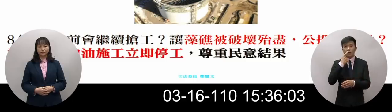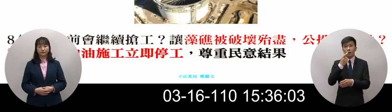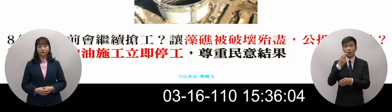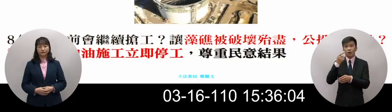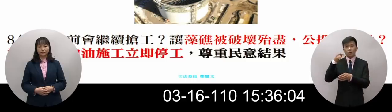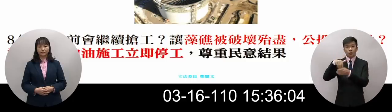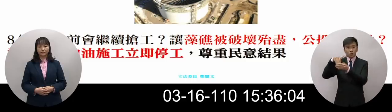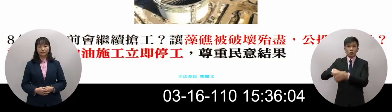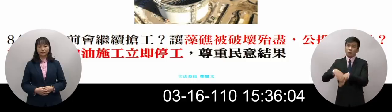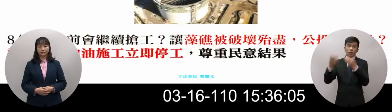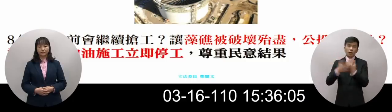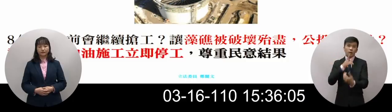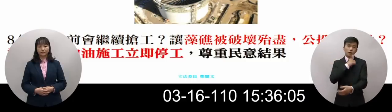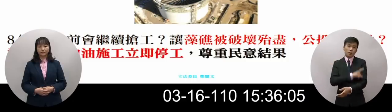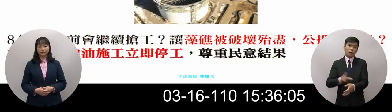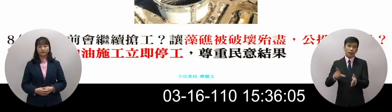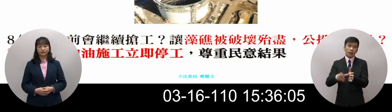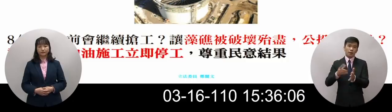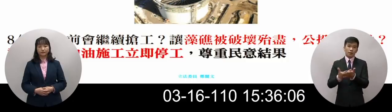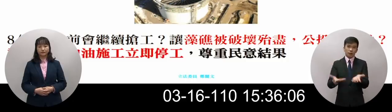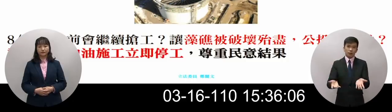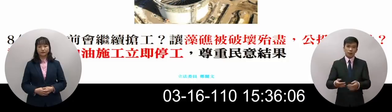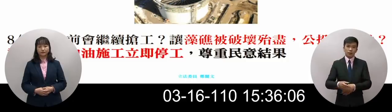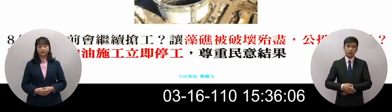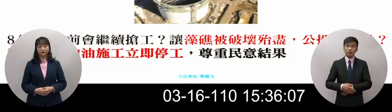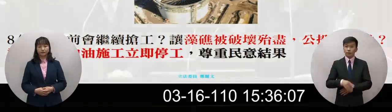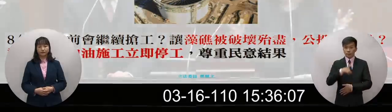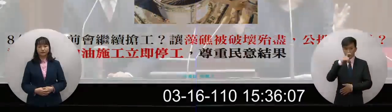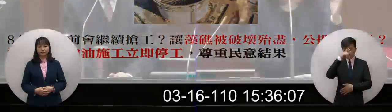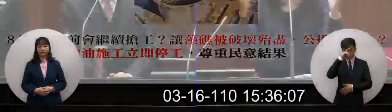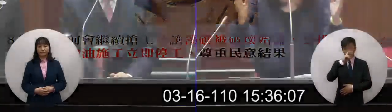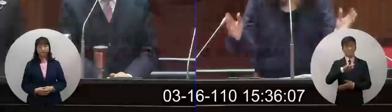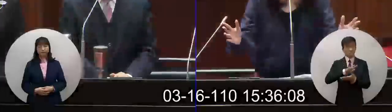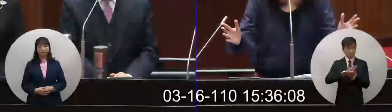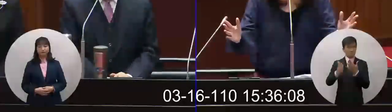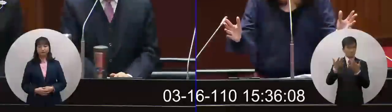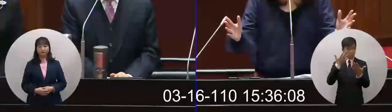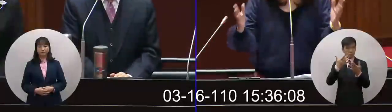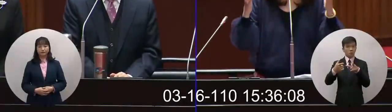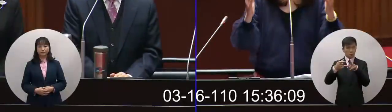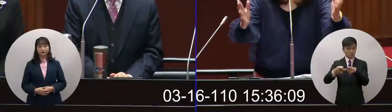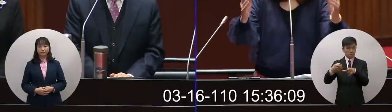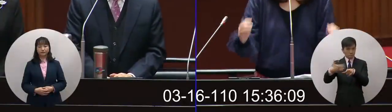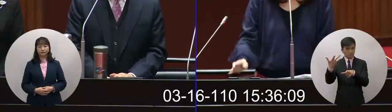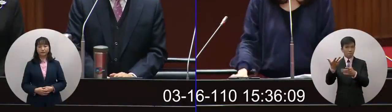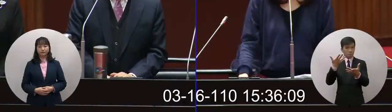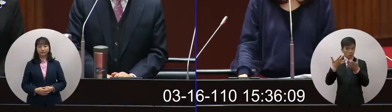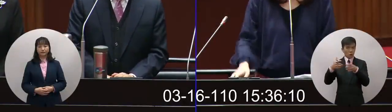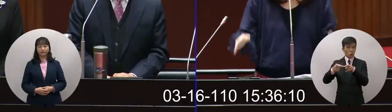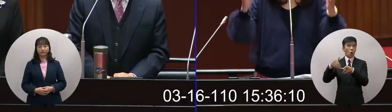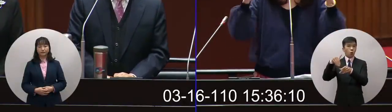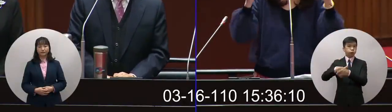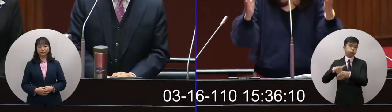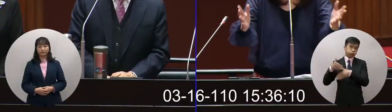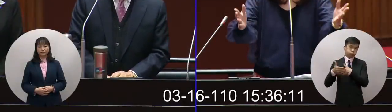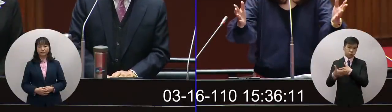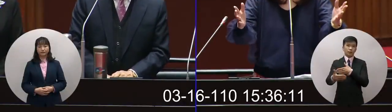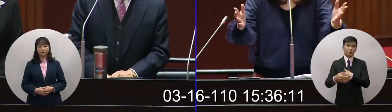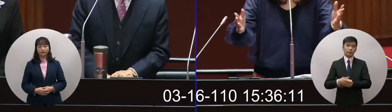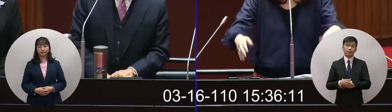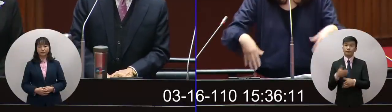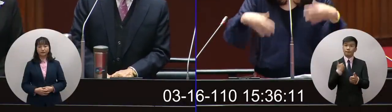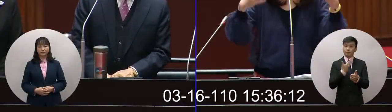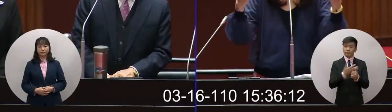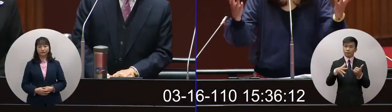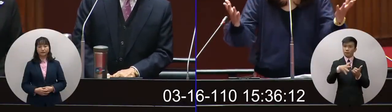待的是一个干净的、公开的、公正的一个公投的程序，让全民讨